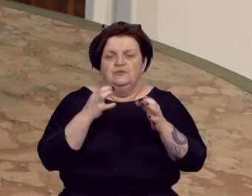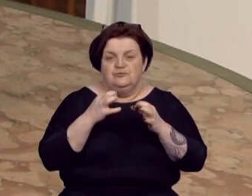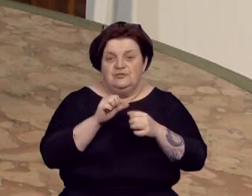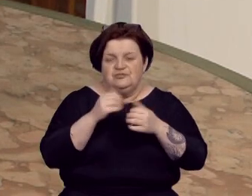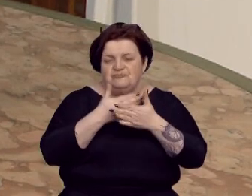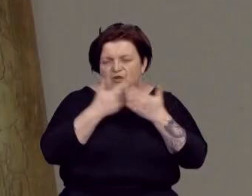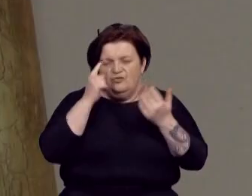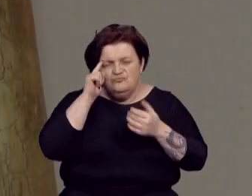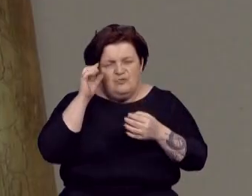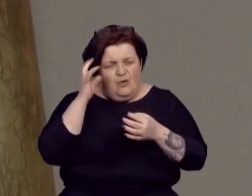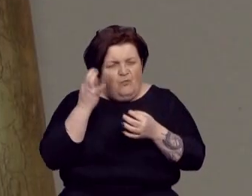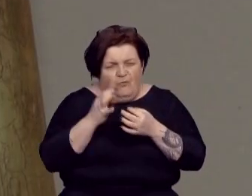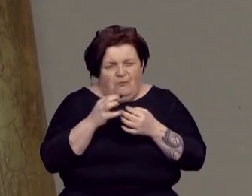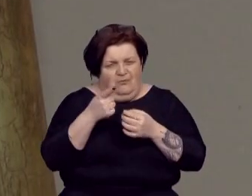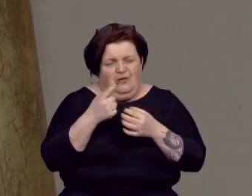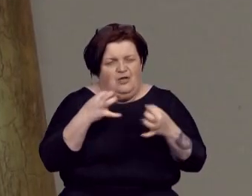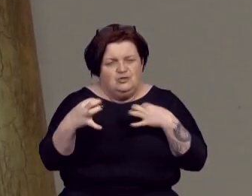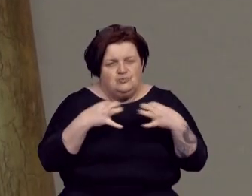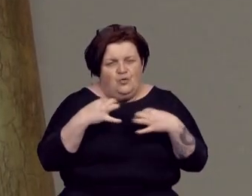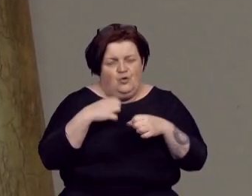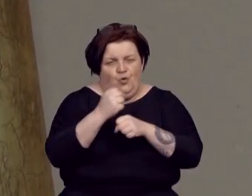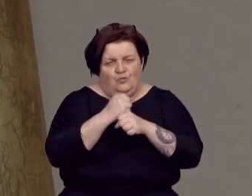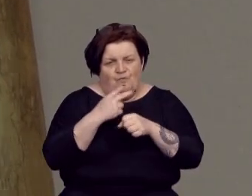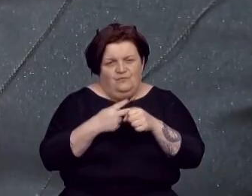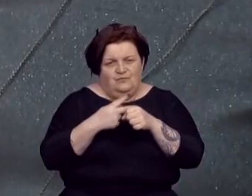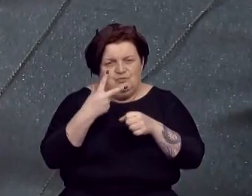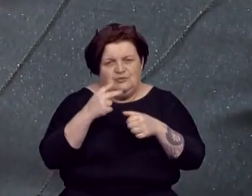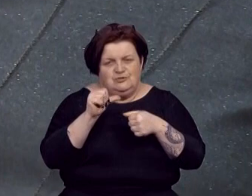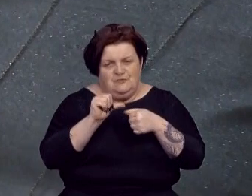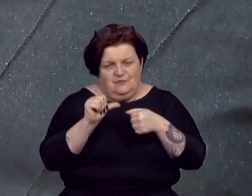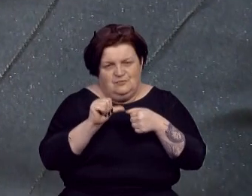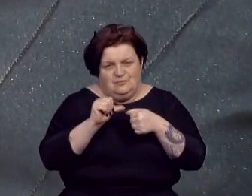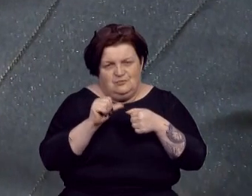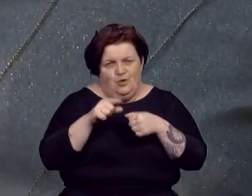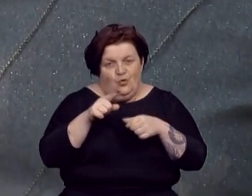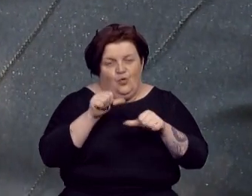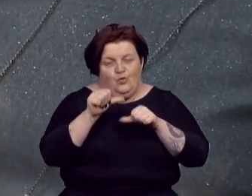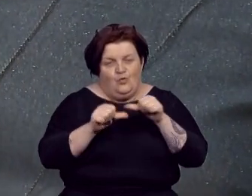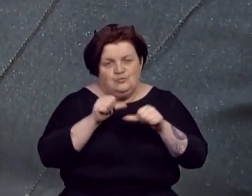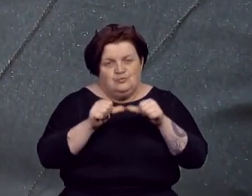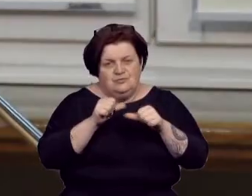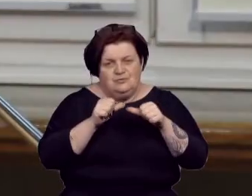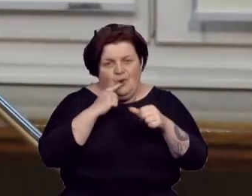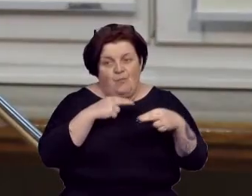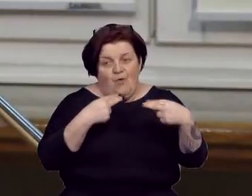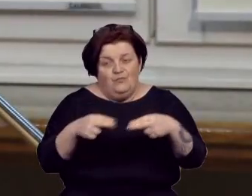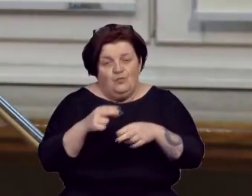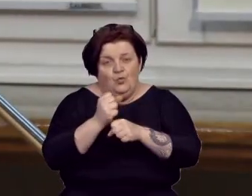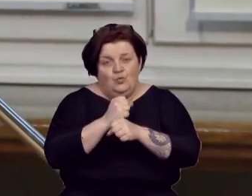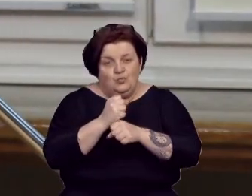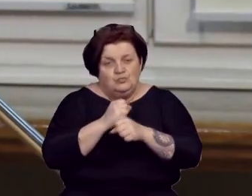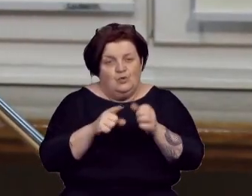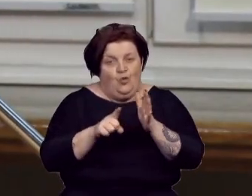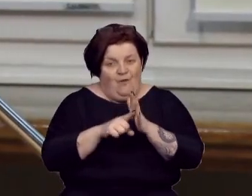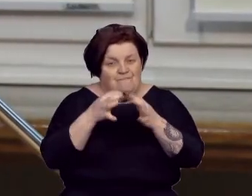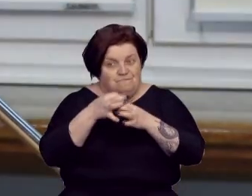Dzisiaj jest dzień szczególny w historii Grudziądza. 23 stycznia to rocznica powrotu Grudziądza